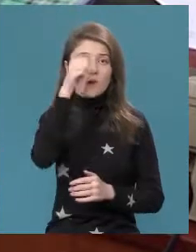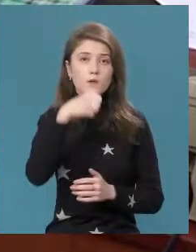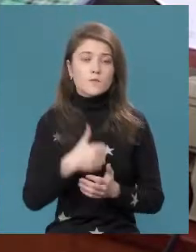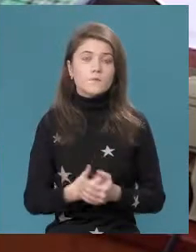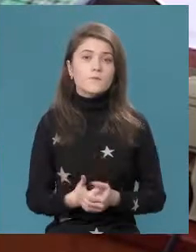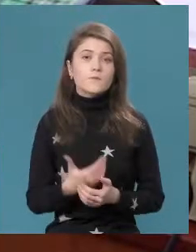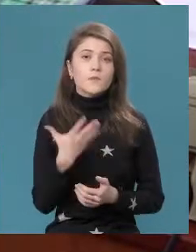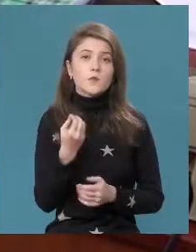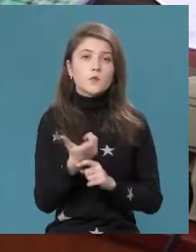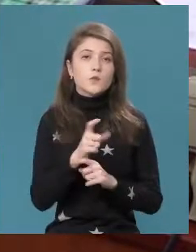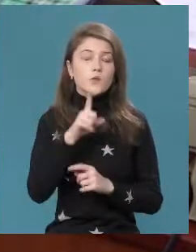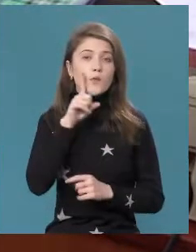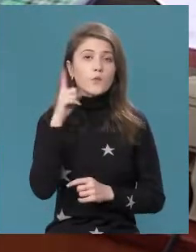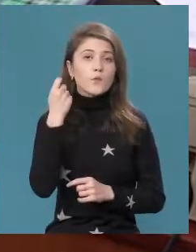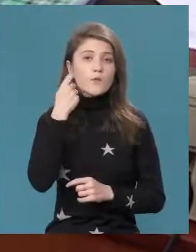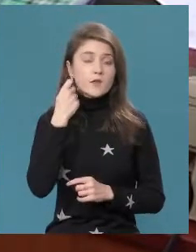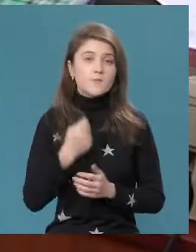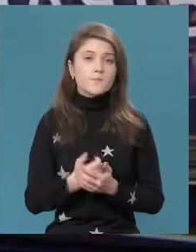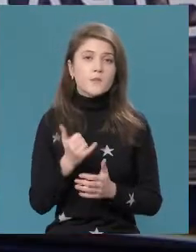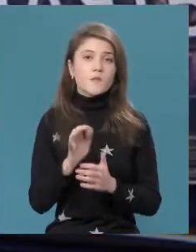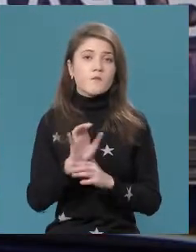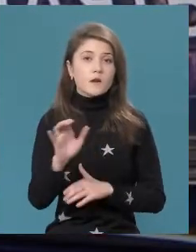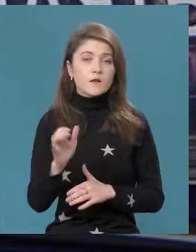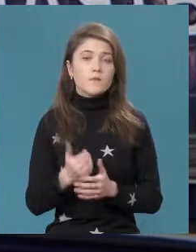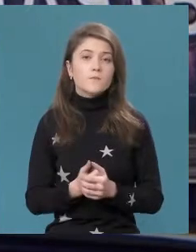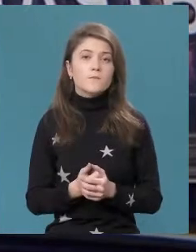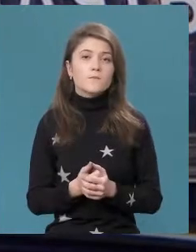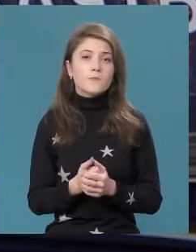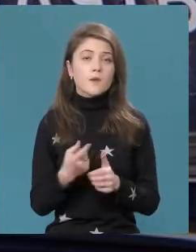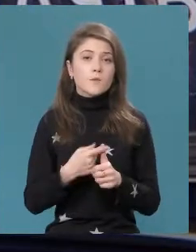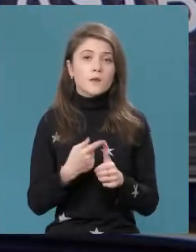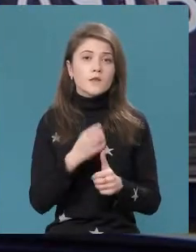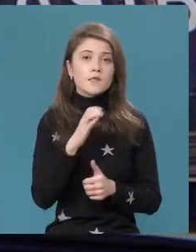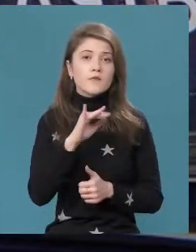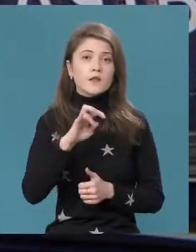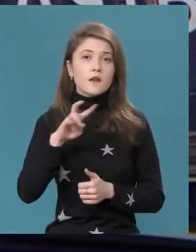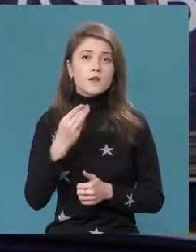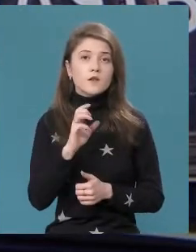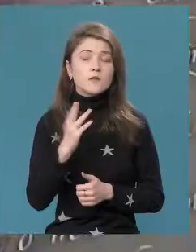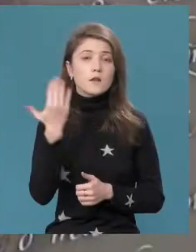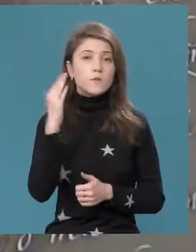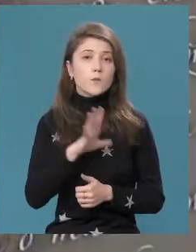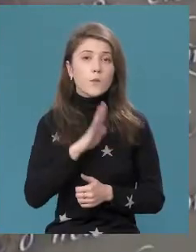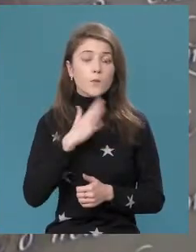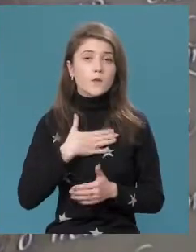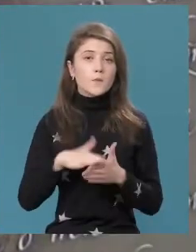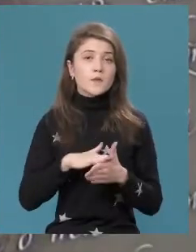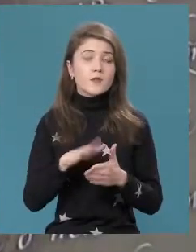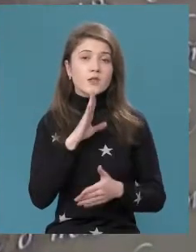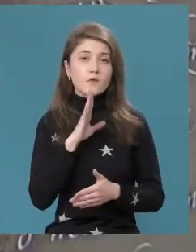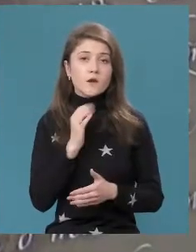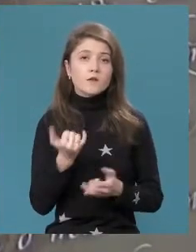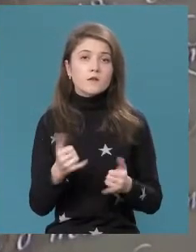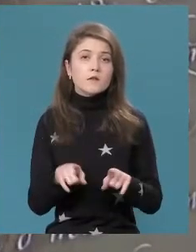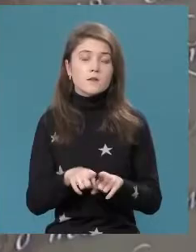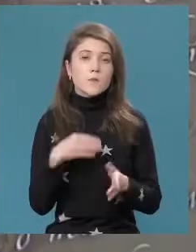зовсім юному віці, і видана вона за псевдонімом Світлана Штацька, на той час це було моє прізвище дівоче, і зараз так я теж